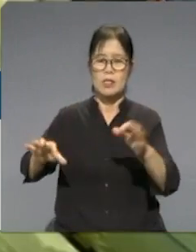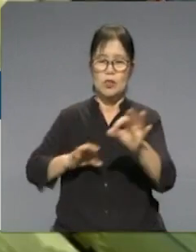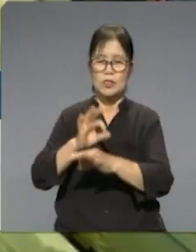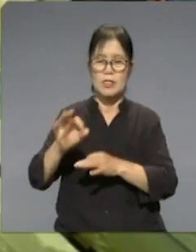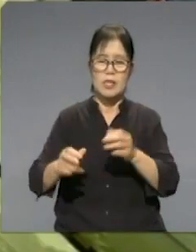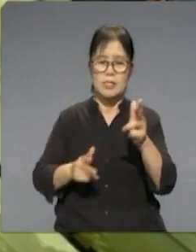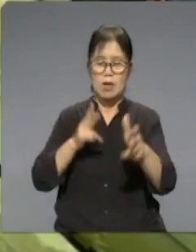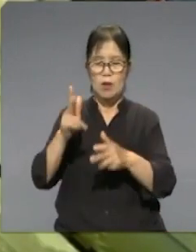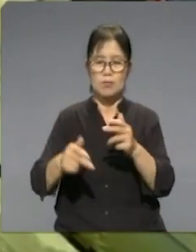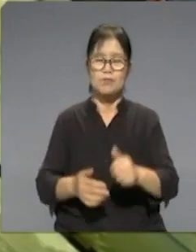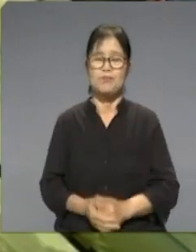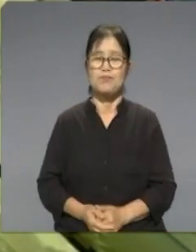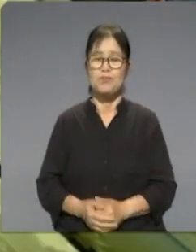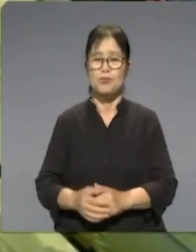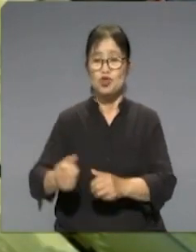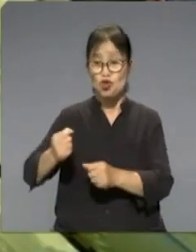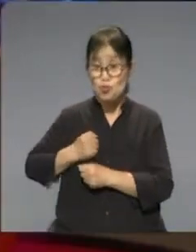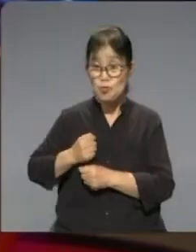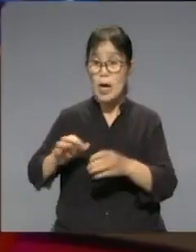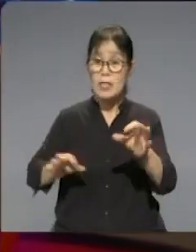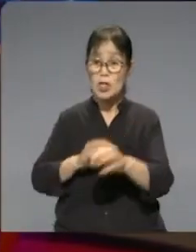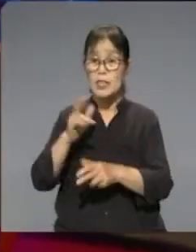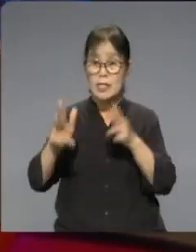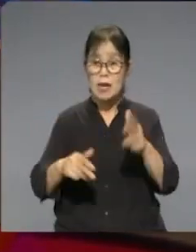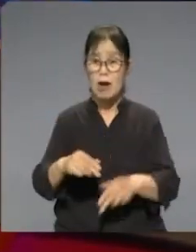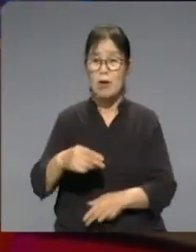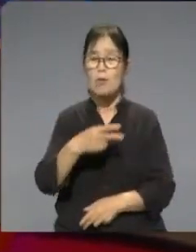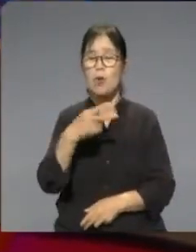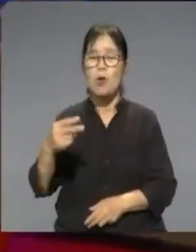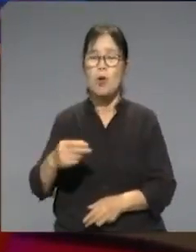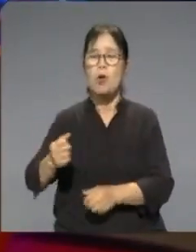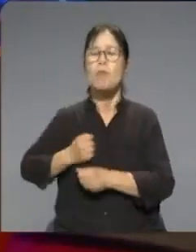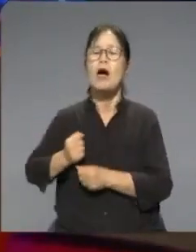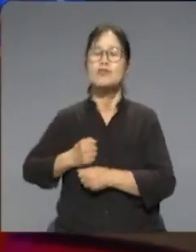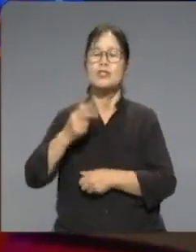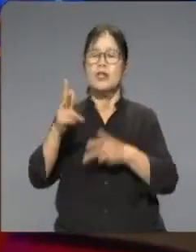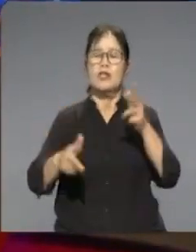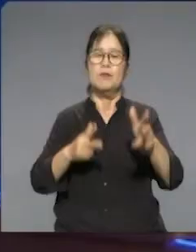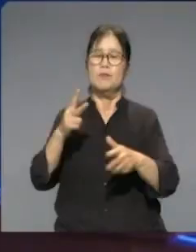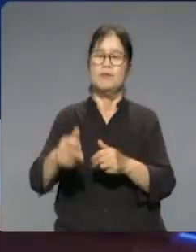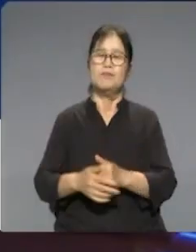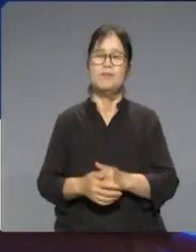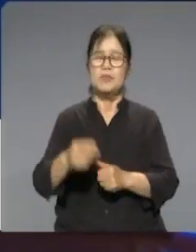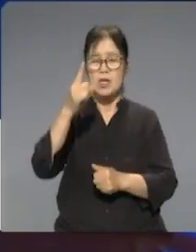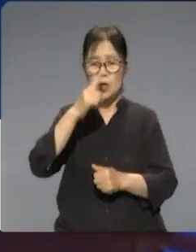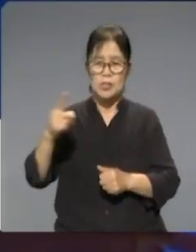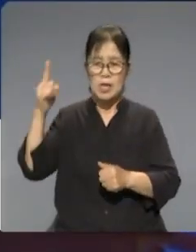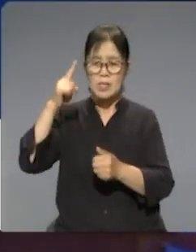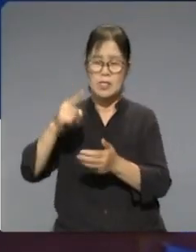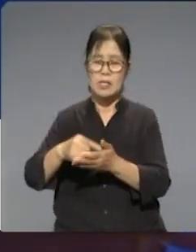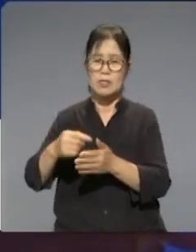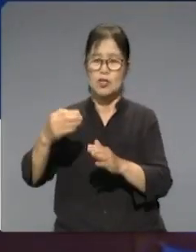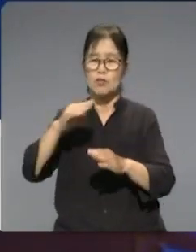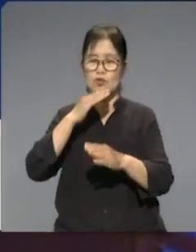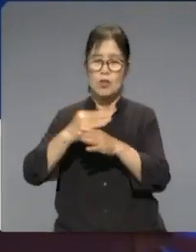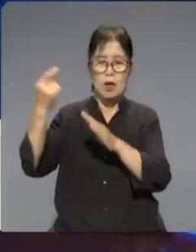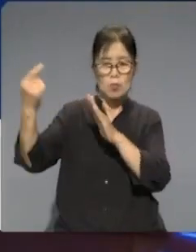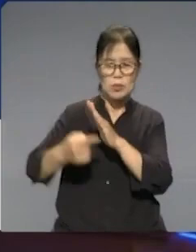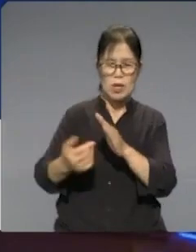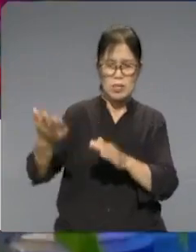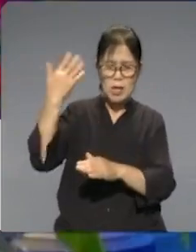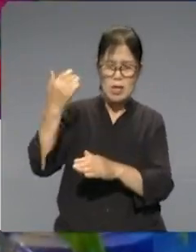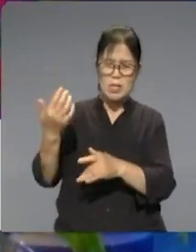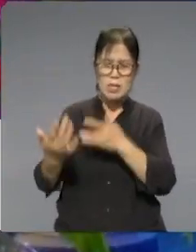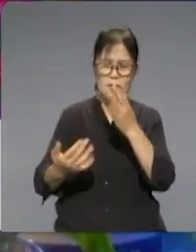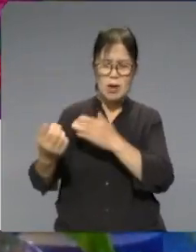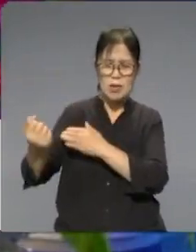방향을 국방 경제 사업 즉 방위 산업입니다. 러시아 측 방북 목적이 재래식 화력